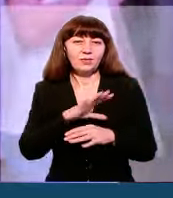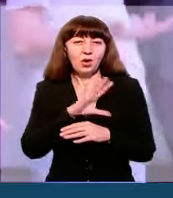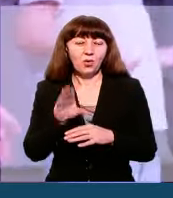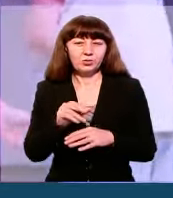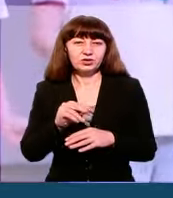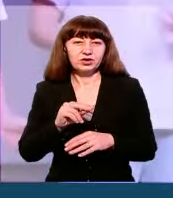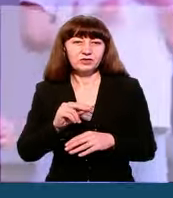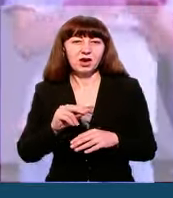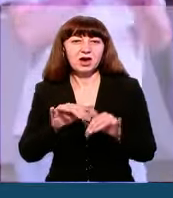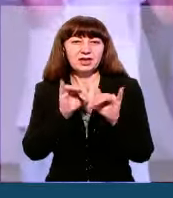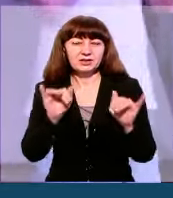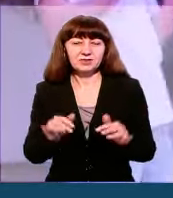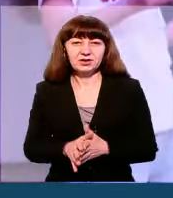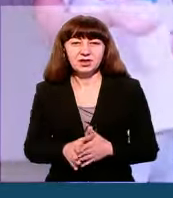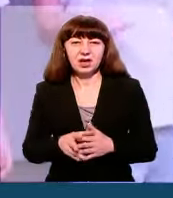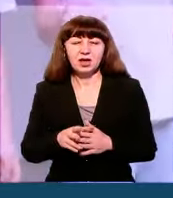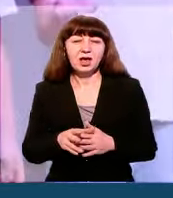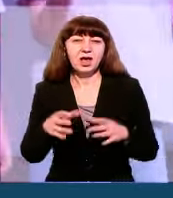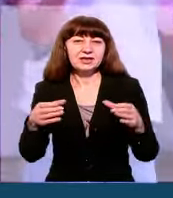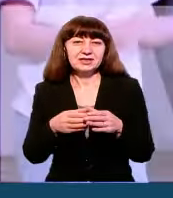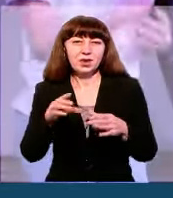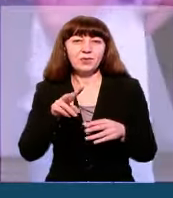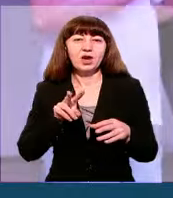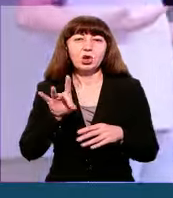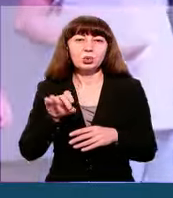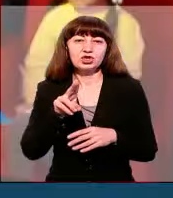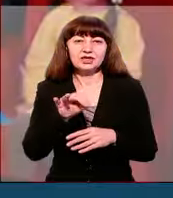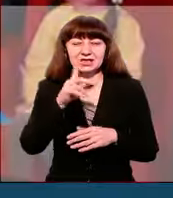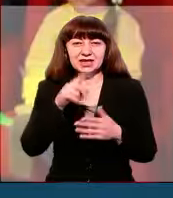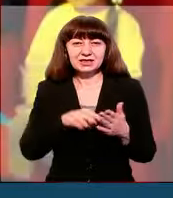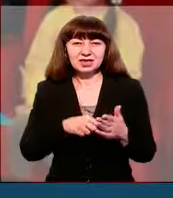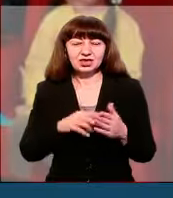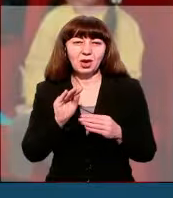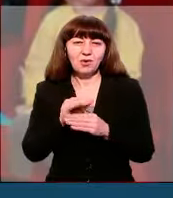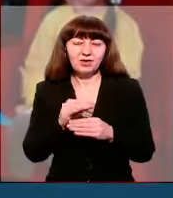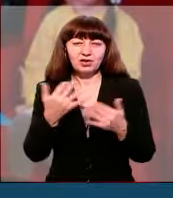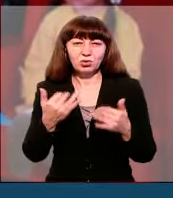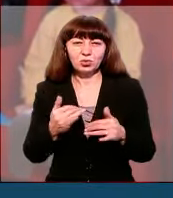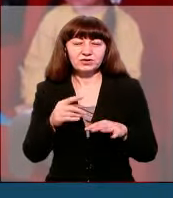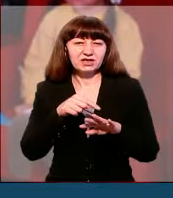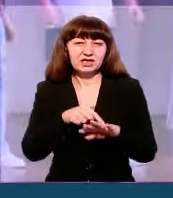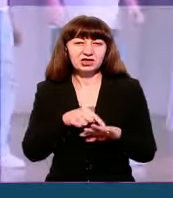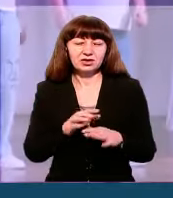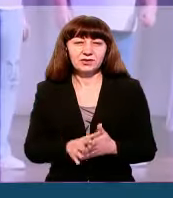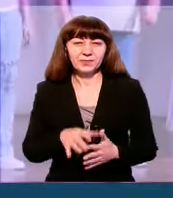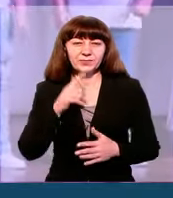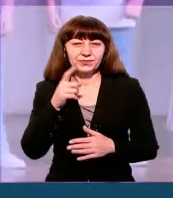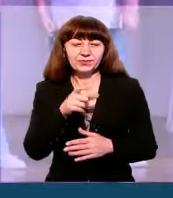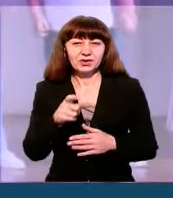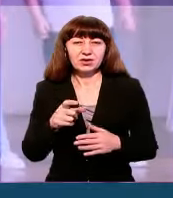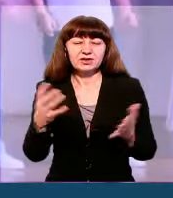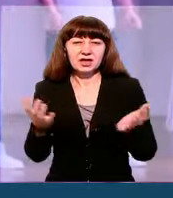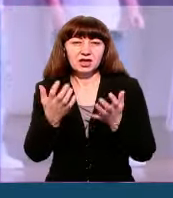вокального ансамбля «Лучики надежды» добавило мероприятию особую значимость. Молодежь района сегодня активно участвует в сохранении